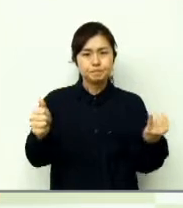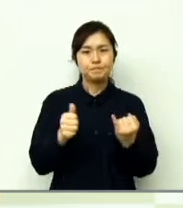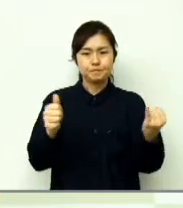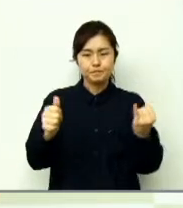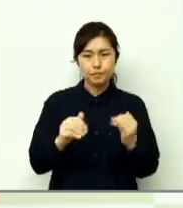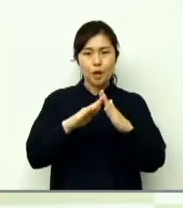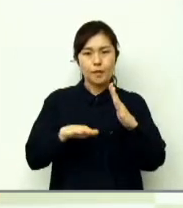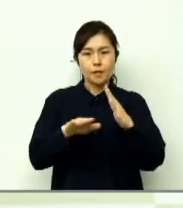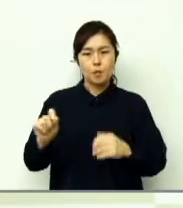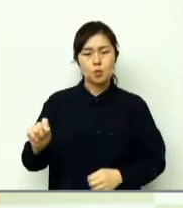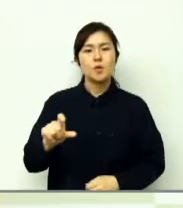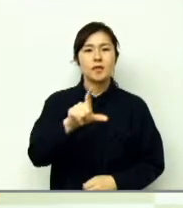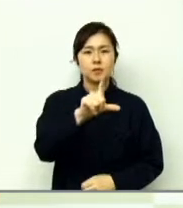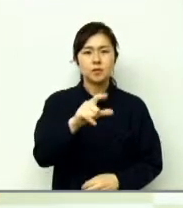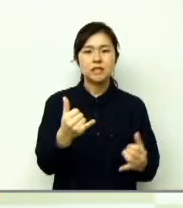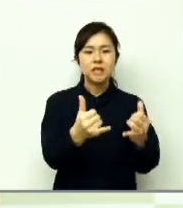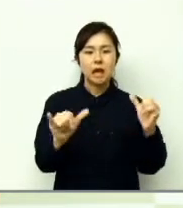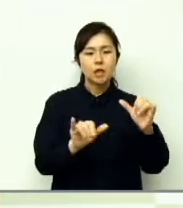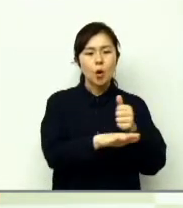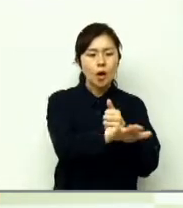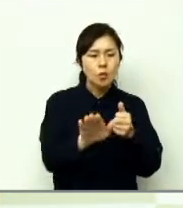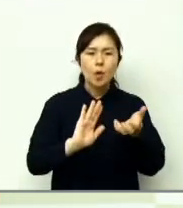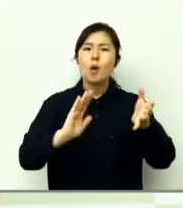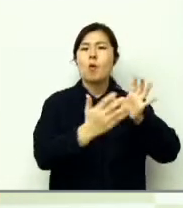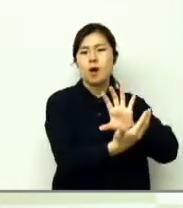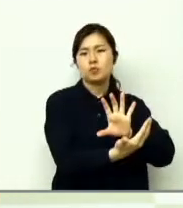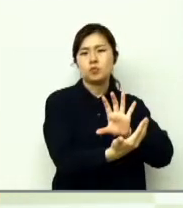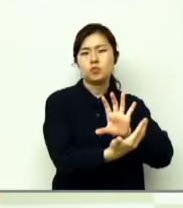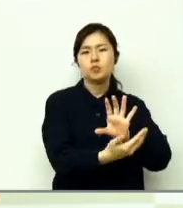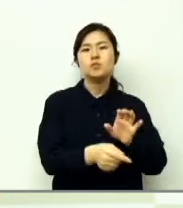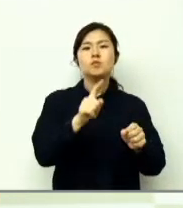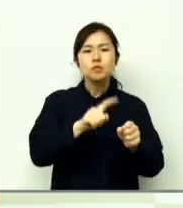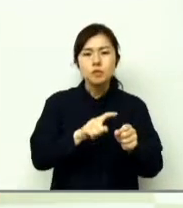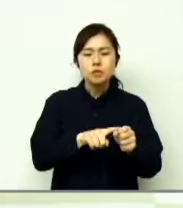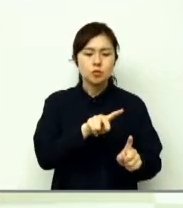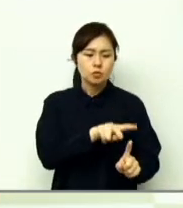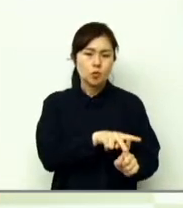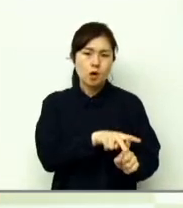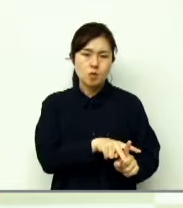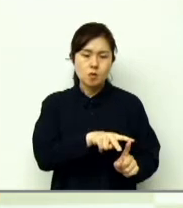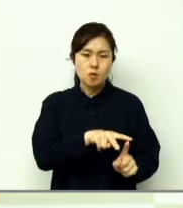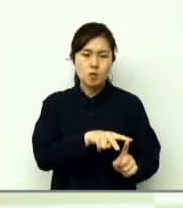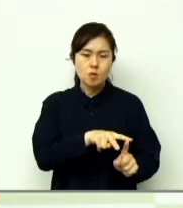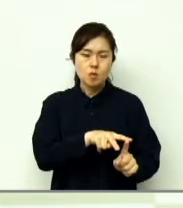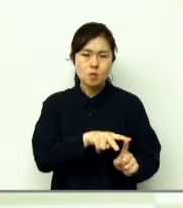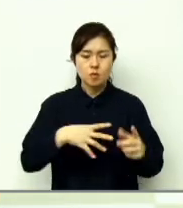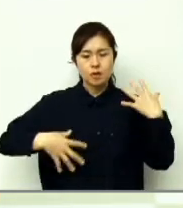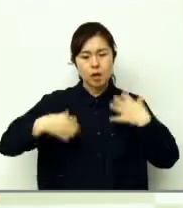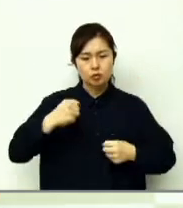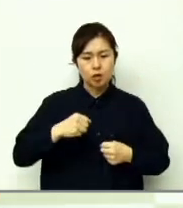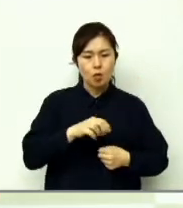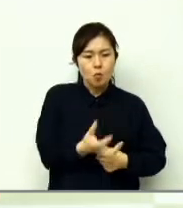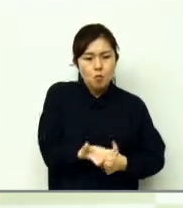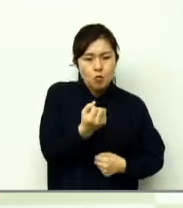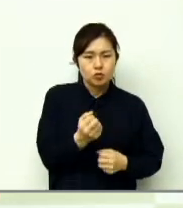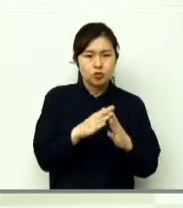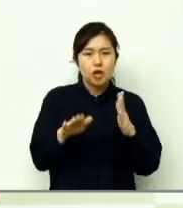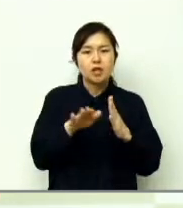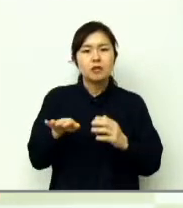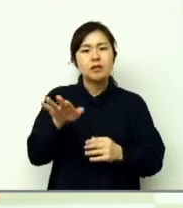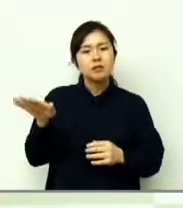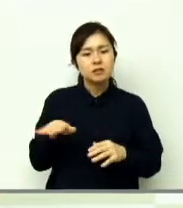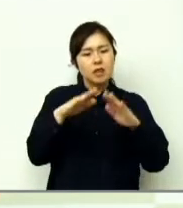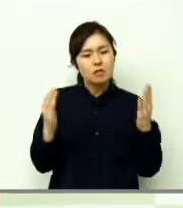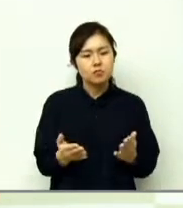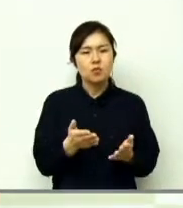変化によりまして、保育所と同様にこの放課後児童クラブの利用を希望する方々も年々増加をしてきておりま